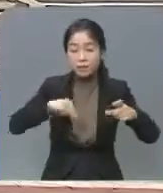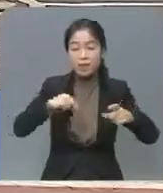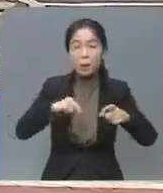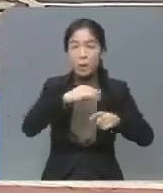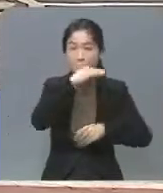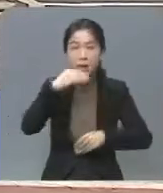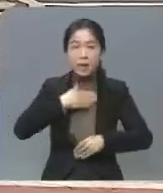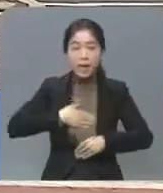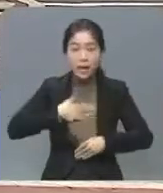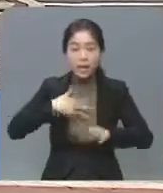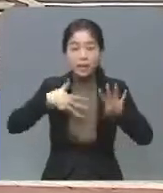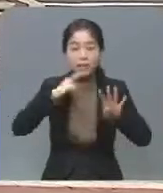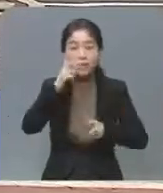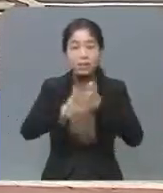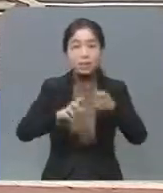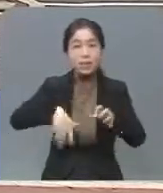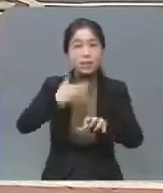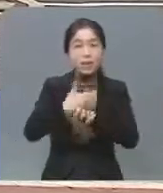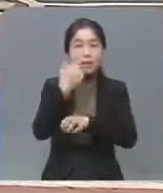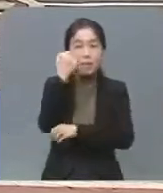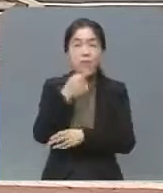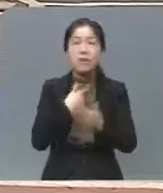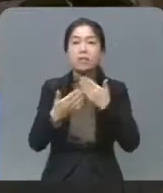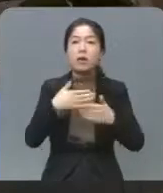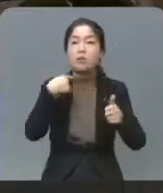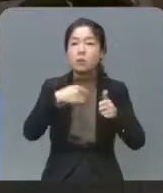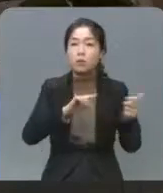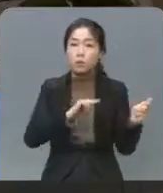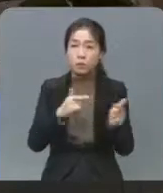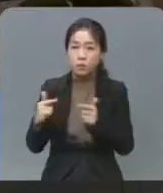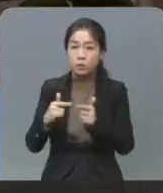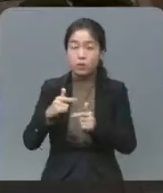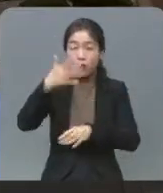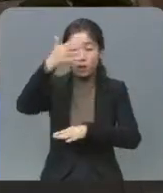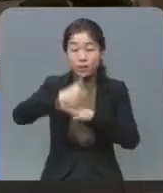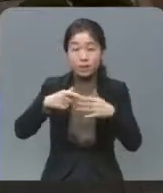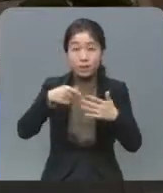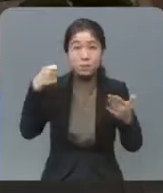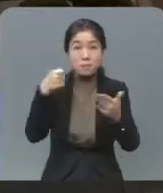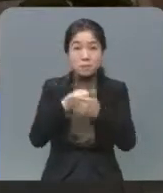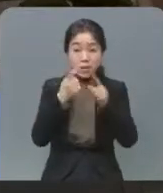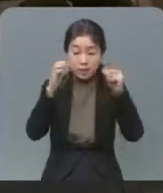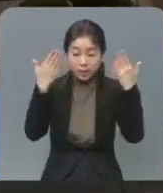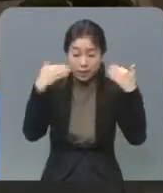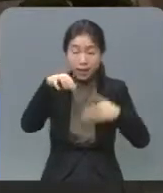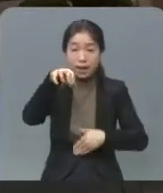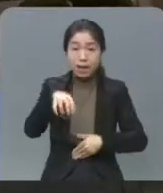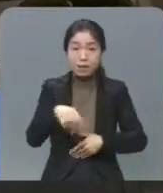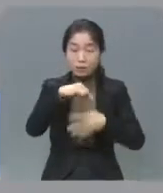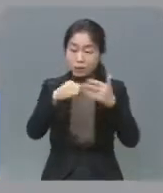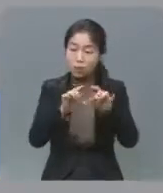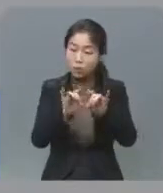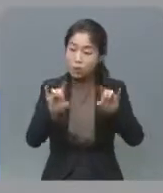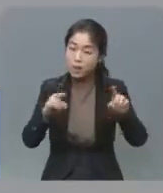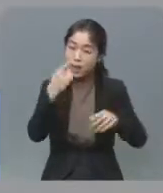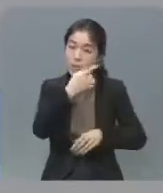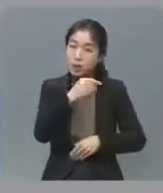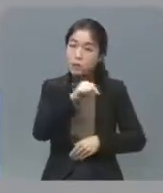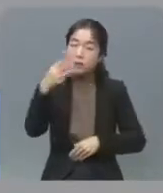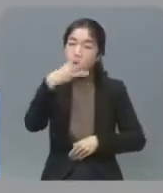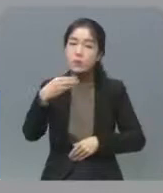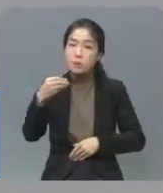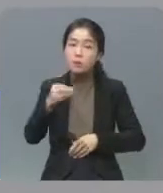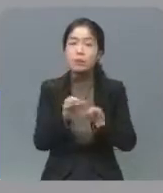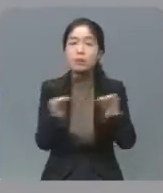바로알기, 4차 산업혁명 기반 체험 교육 등으로 최종 선정되는 대학은 프로그램별로 1,000만 원에서 3,000만